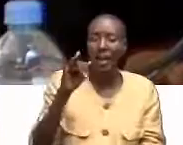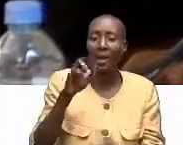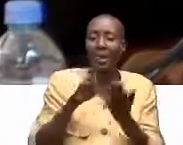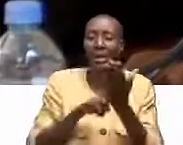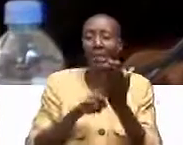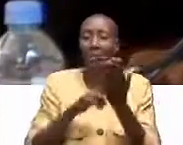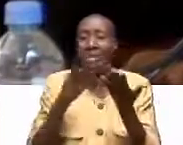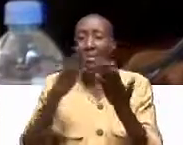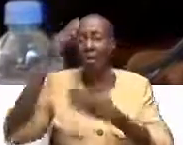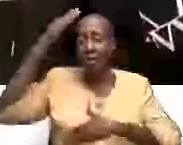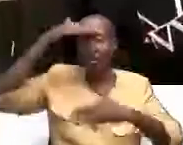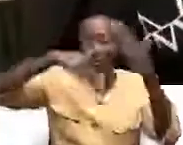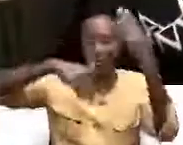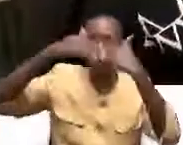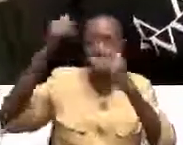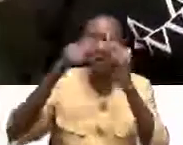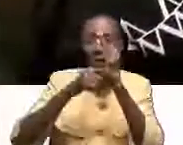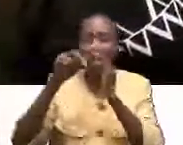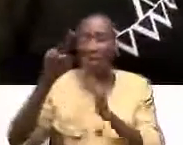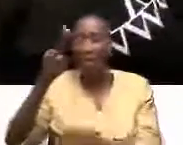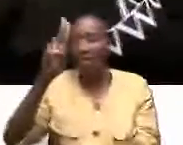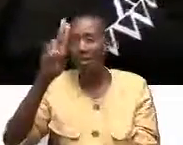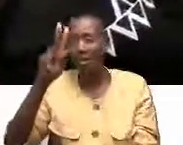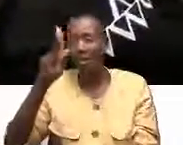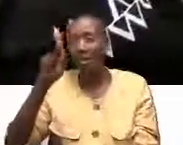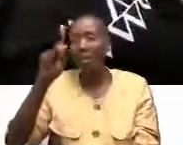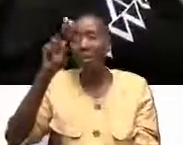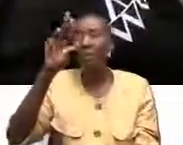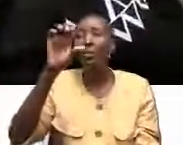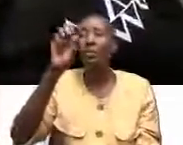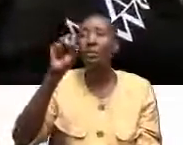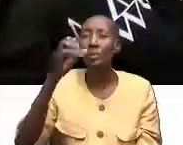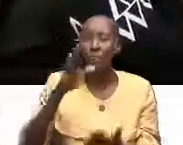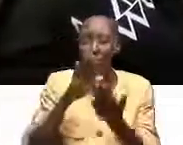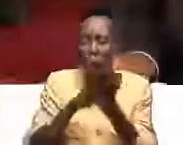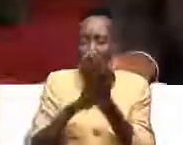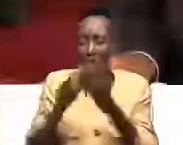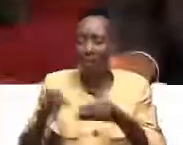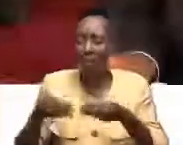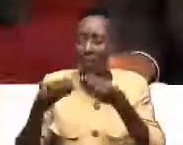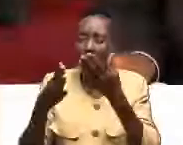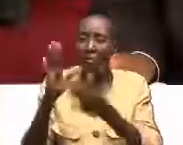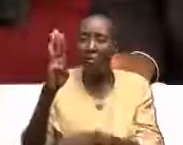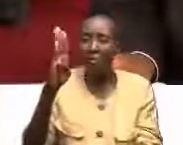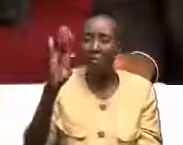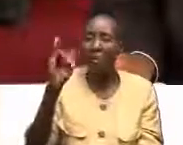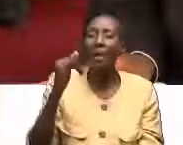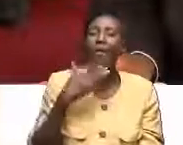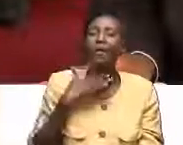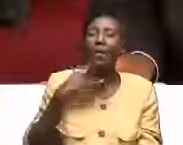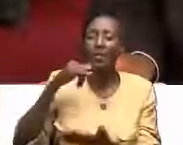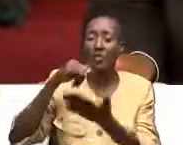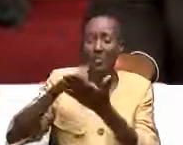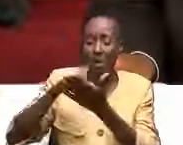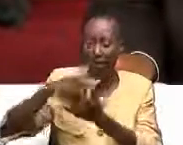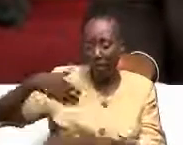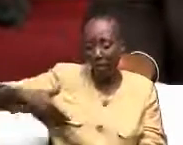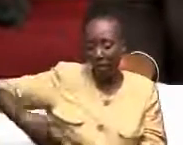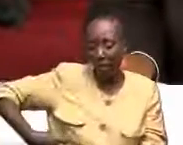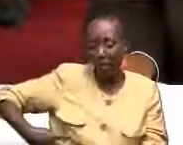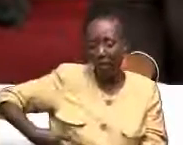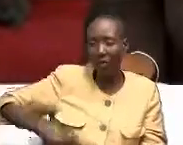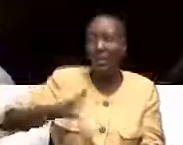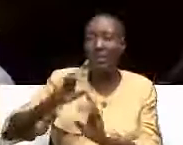almaarufu KUSO wamewasilisha mapendekezo yao kwa tume hiyo ya BBI, huku wakitaka kujumuishwa ipasavyo kwa vijana katika ngazi tofauti